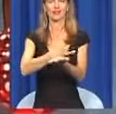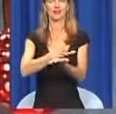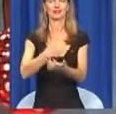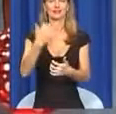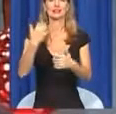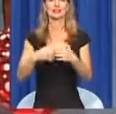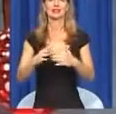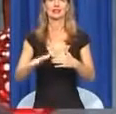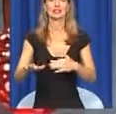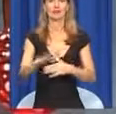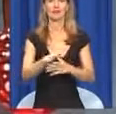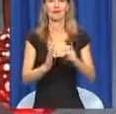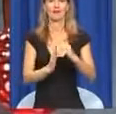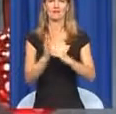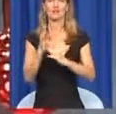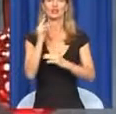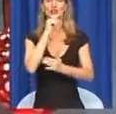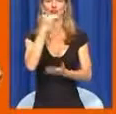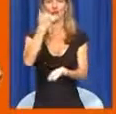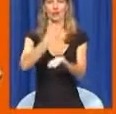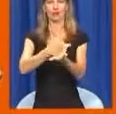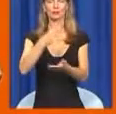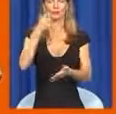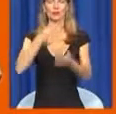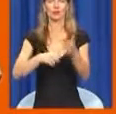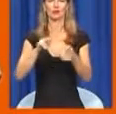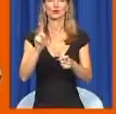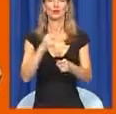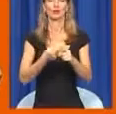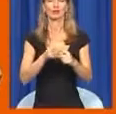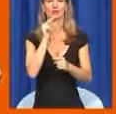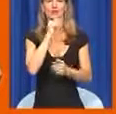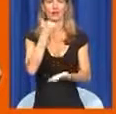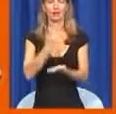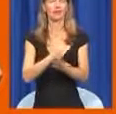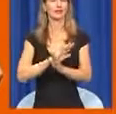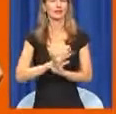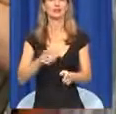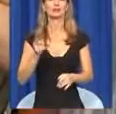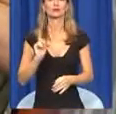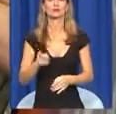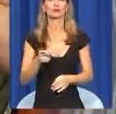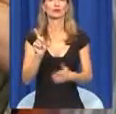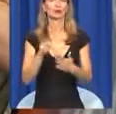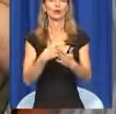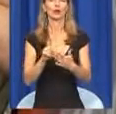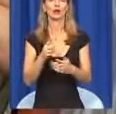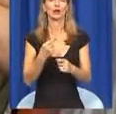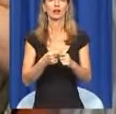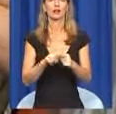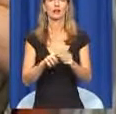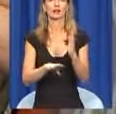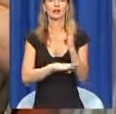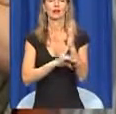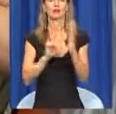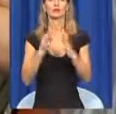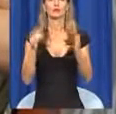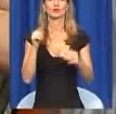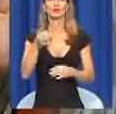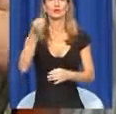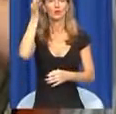посеред землі виріс з землі чайник. Ти повірила, що то просто чайник? Насправді правильно, що не повіриш, тому що це дерево. І більше того,